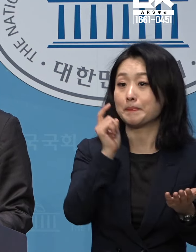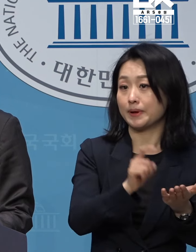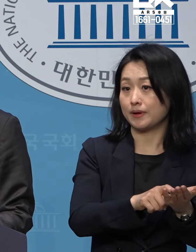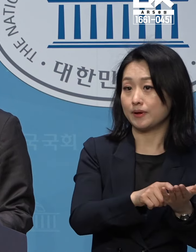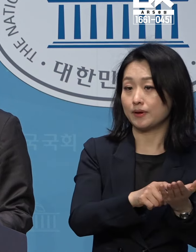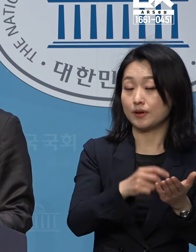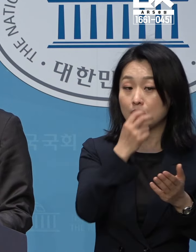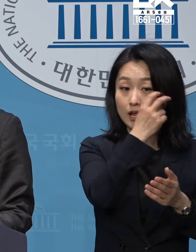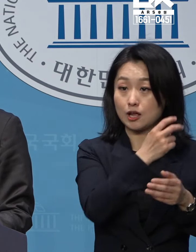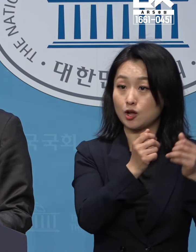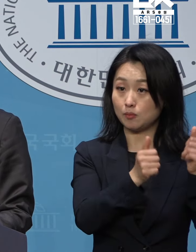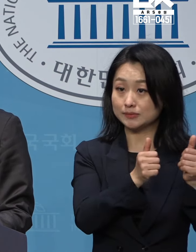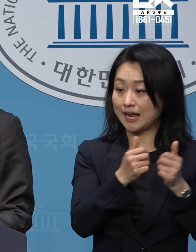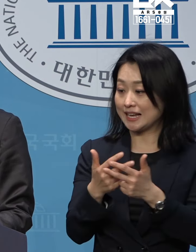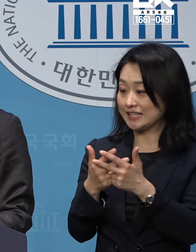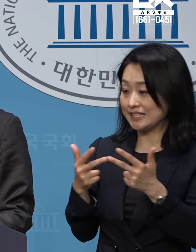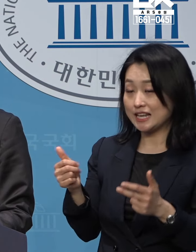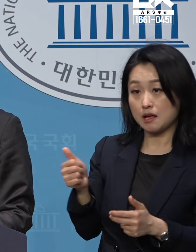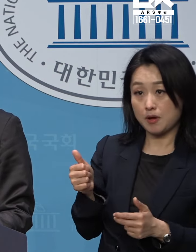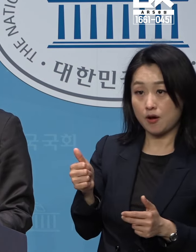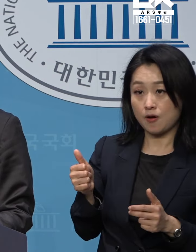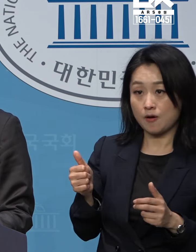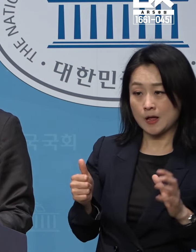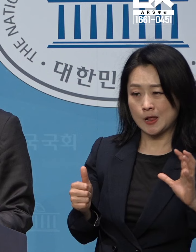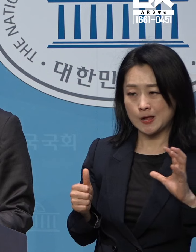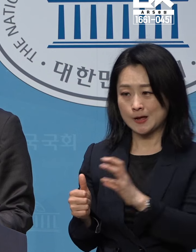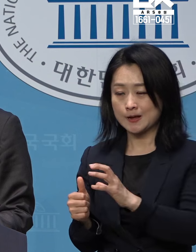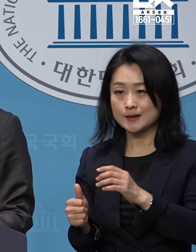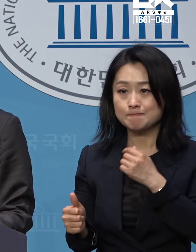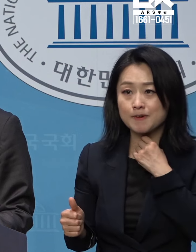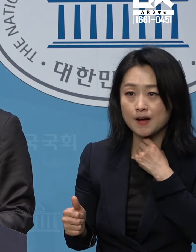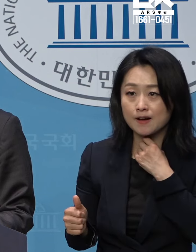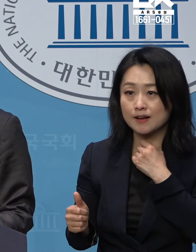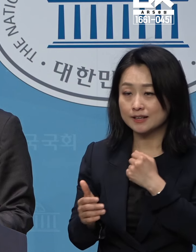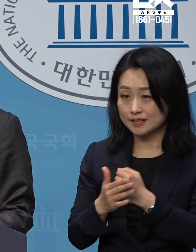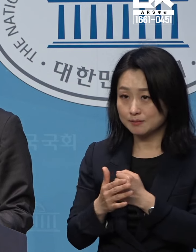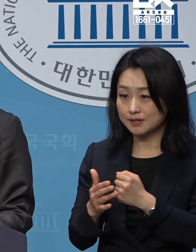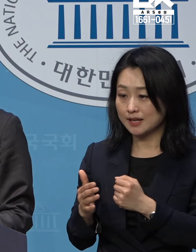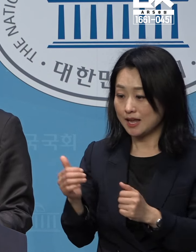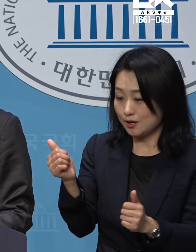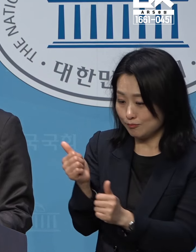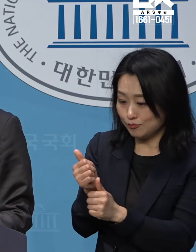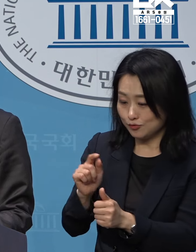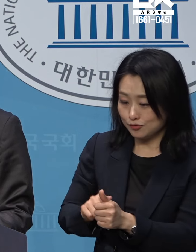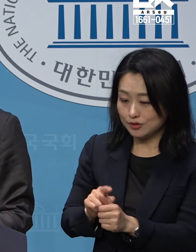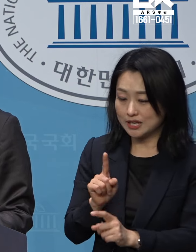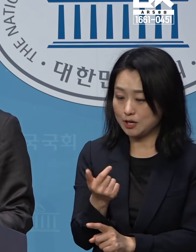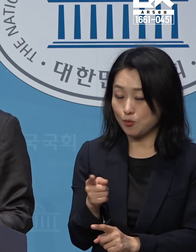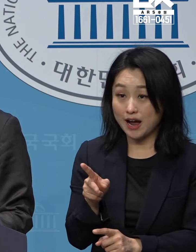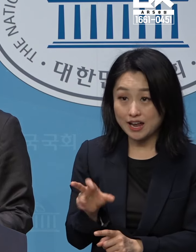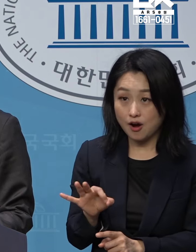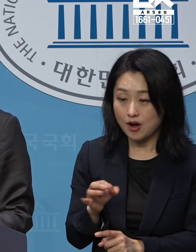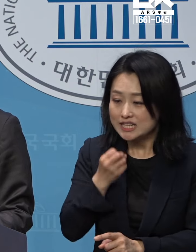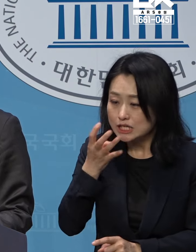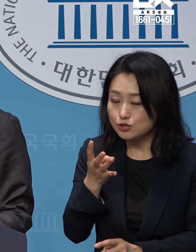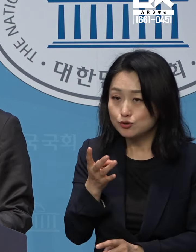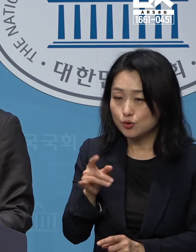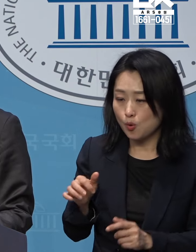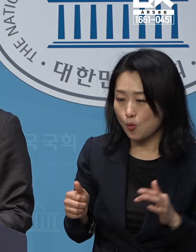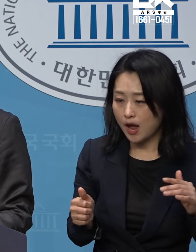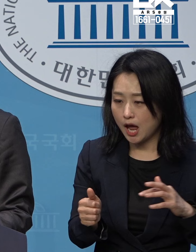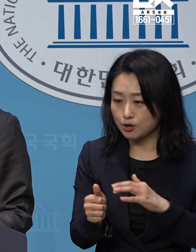검찰이 이재명 대표를 올가매기 위해 진술을 회유했음이 관계자의